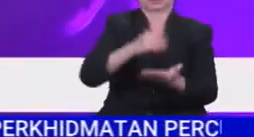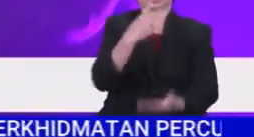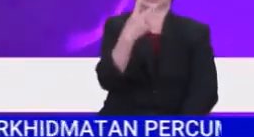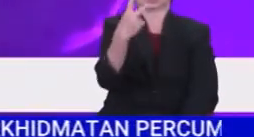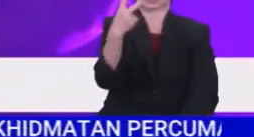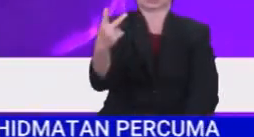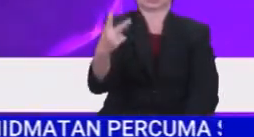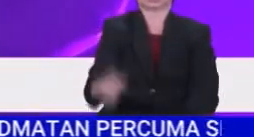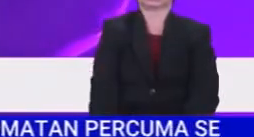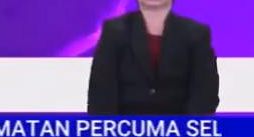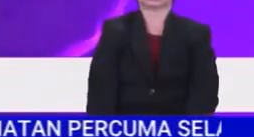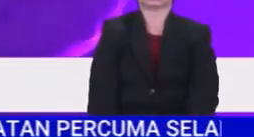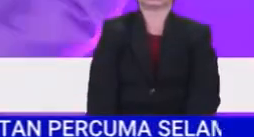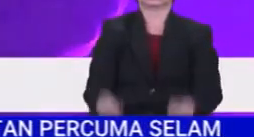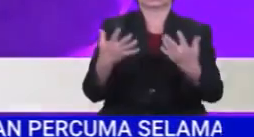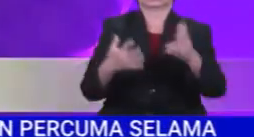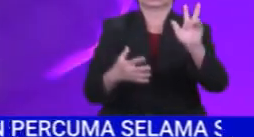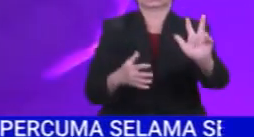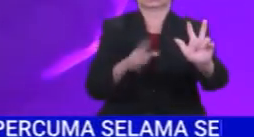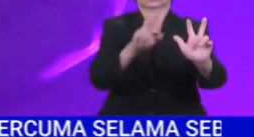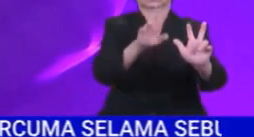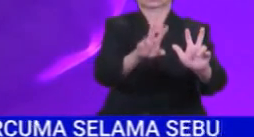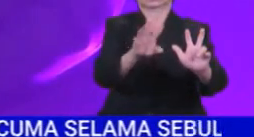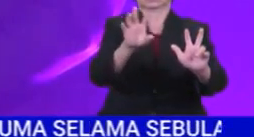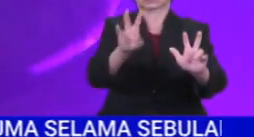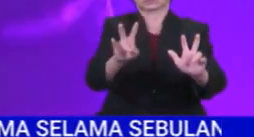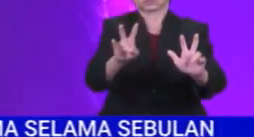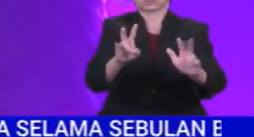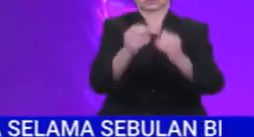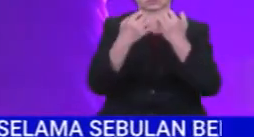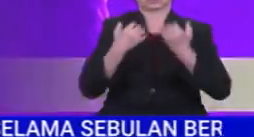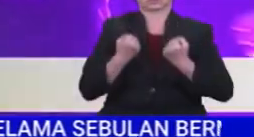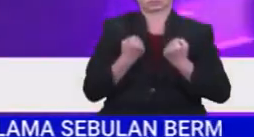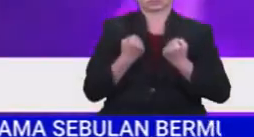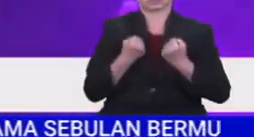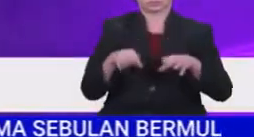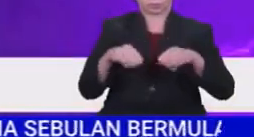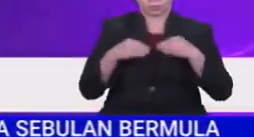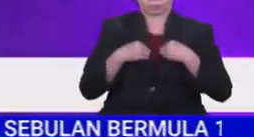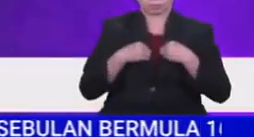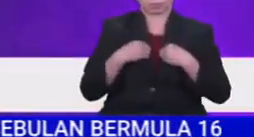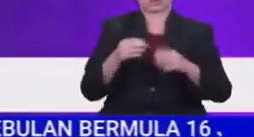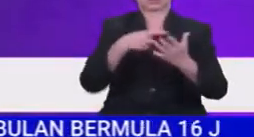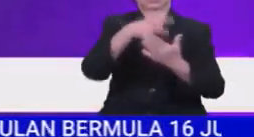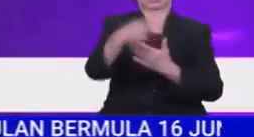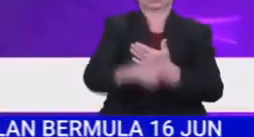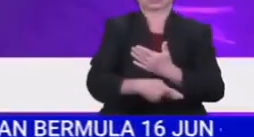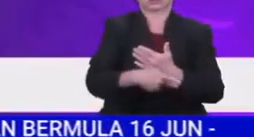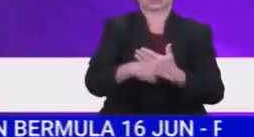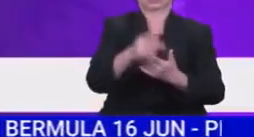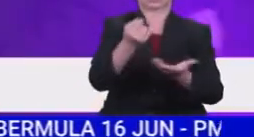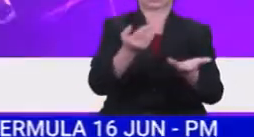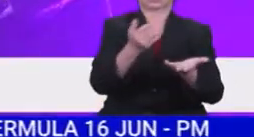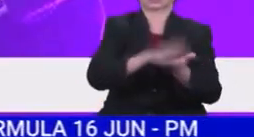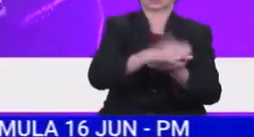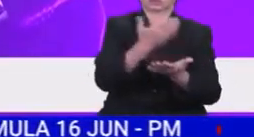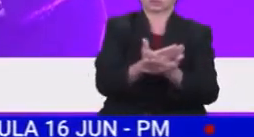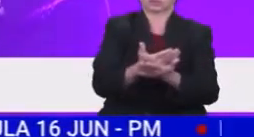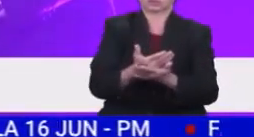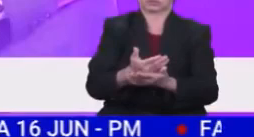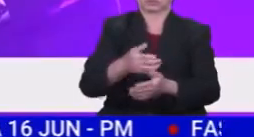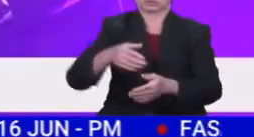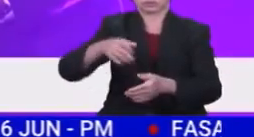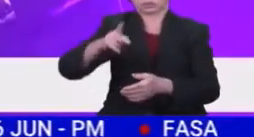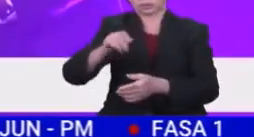Kota Kinabalu Surabaya 327 gradual menerima sijil antaranya program seni Culinary kimpalan